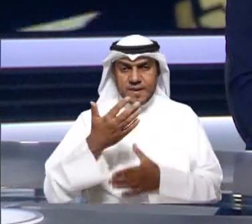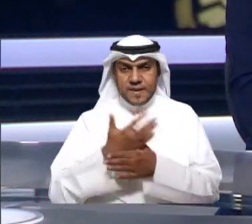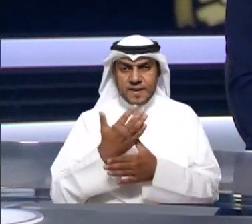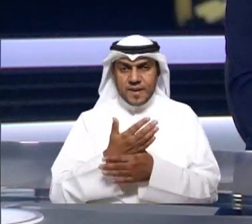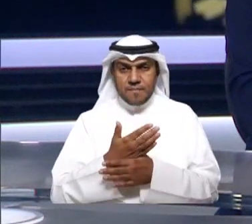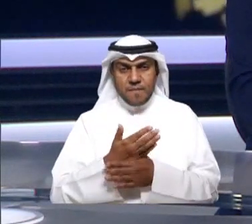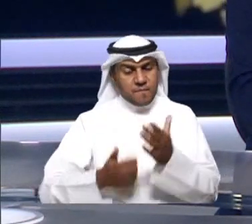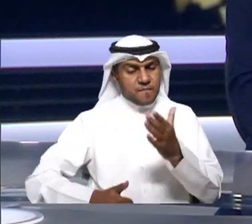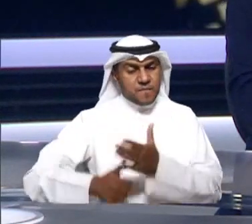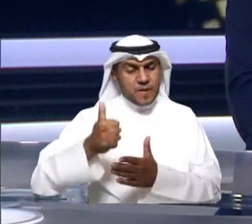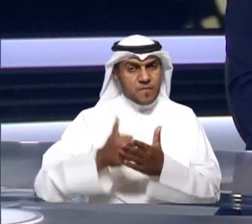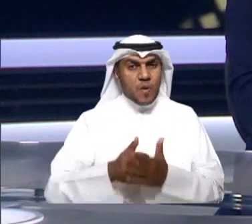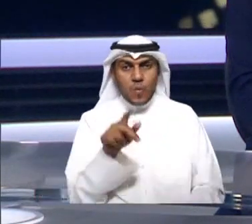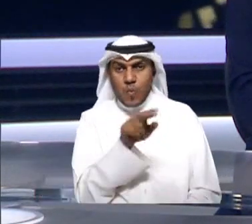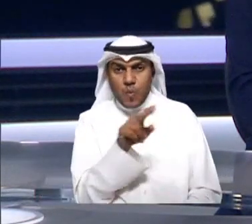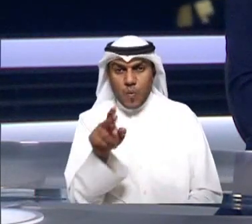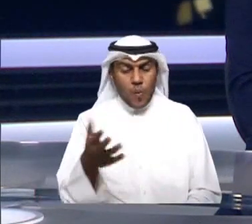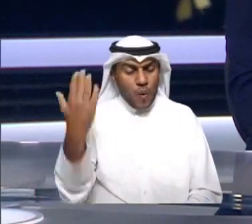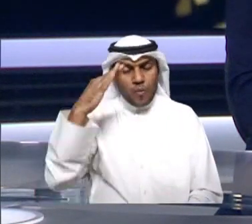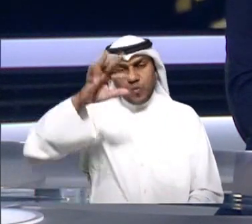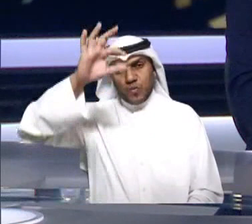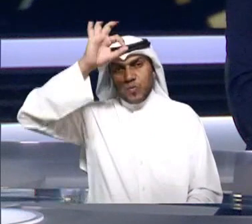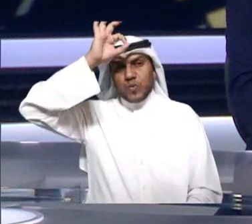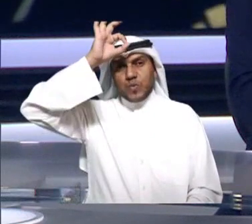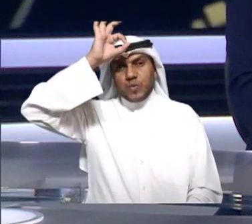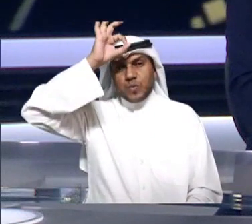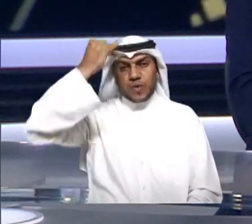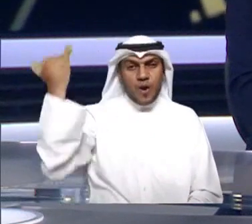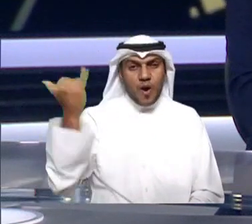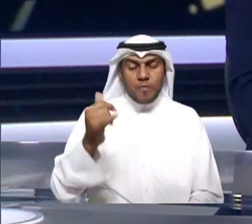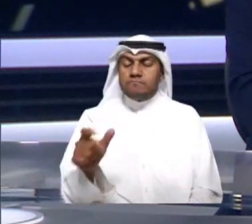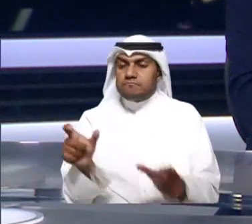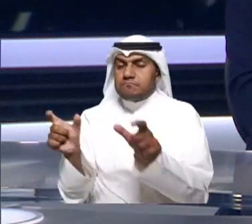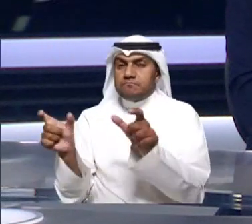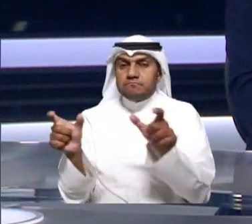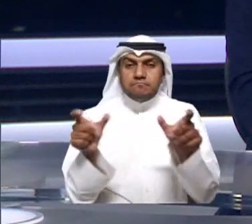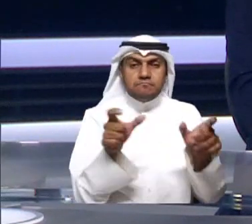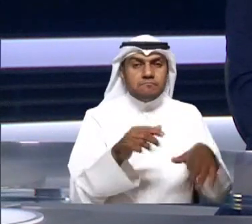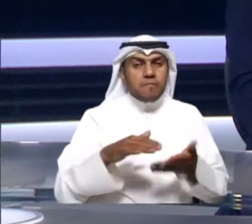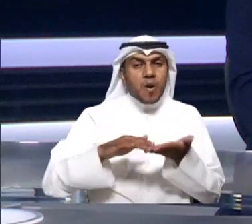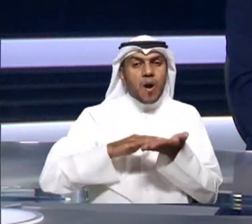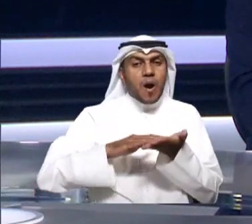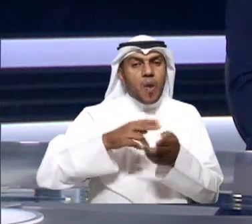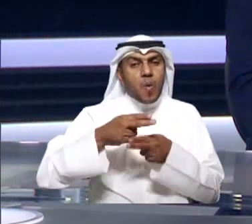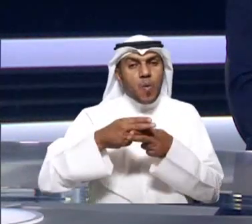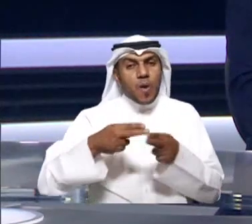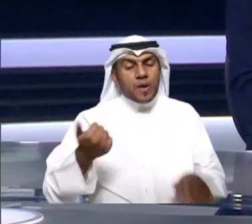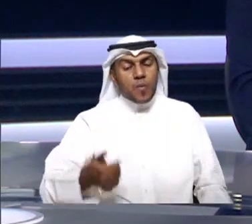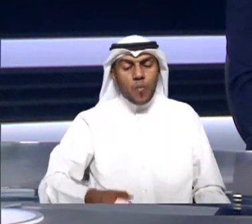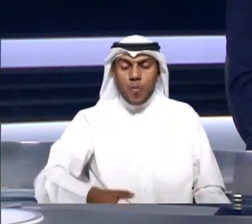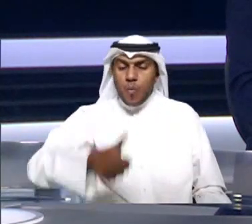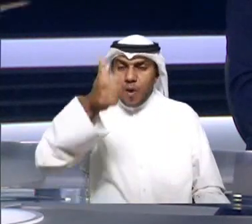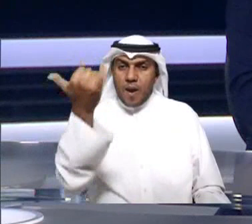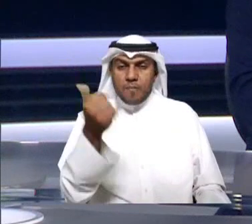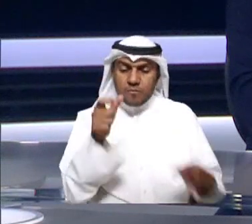إضافة لمن سبقوهم من إخوانهم في سلك الشرطة لحفظ الأمن والاستقرار في البلاد، داعيا وضع الوطن نصب عيونهم